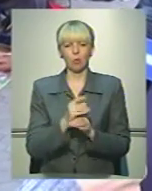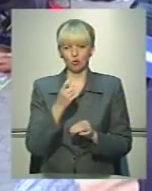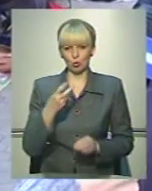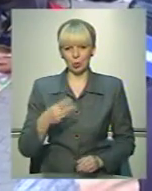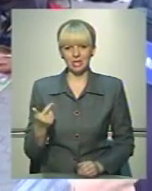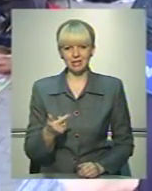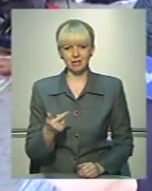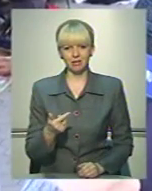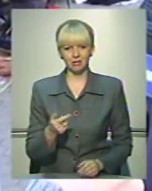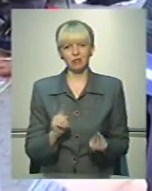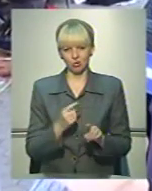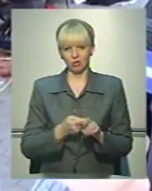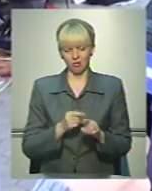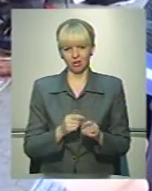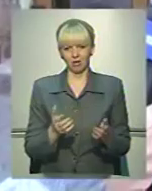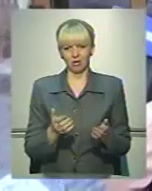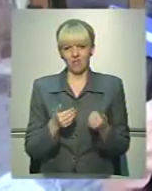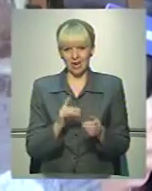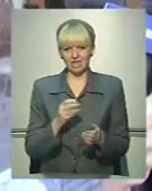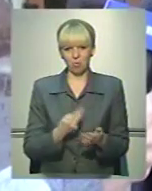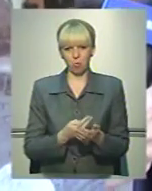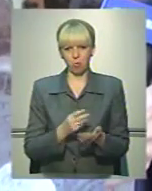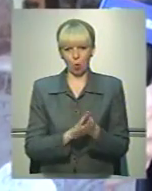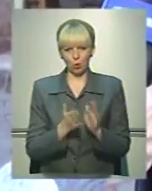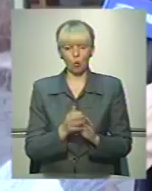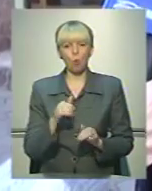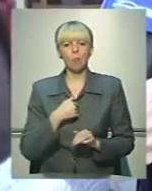130 гривень. Хіба це вихід з положення? У мене